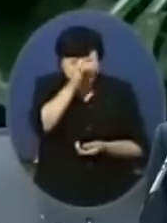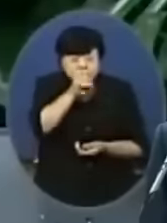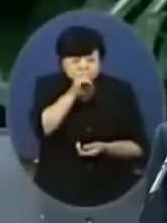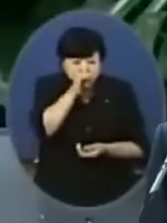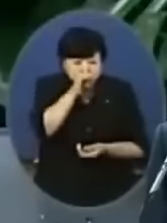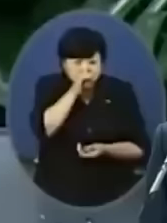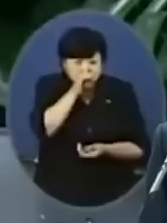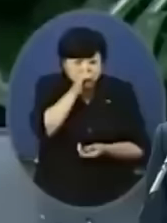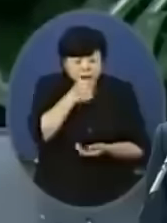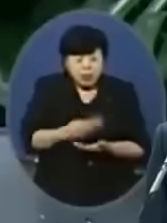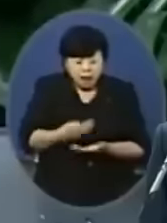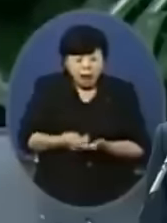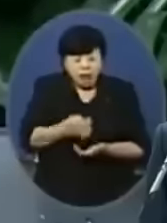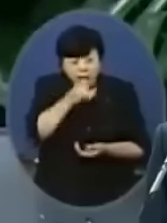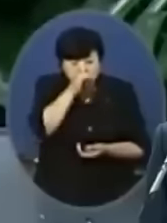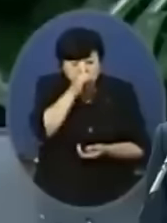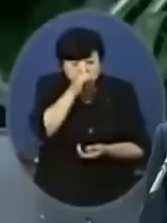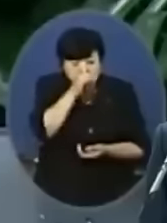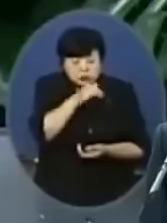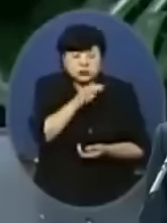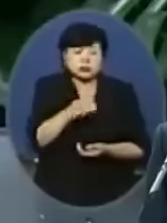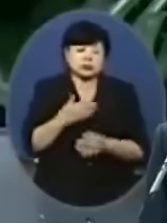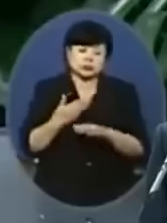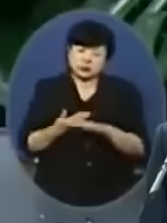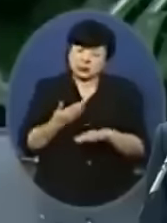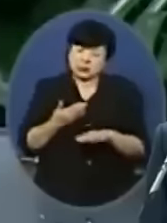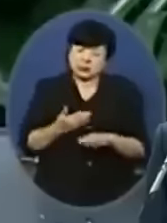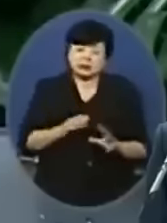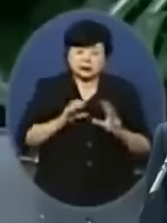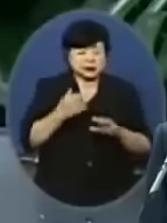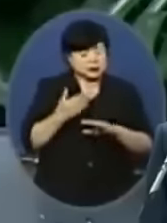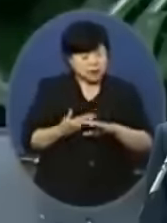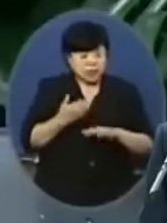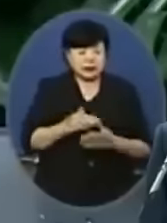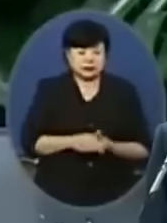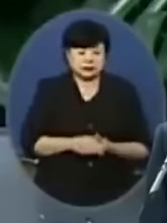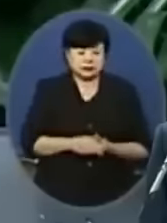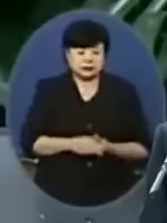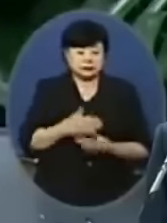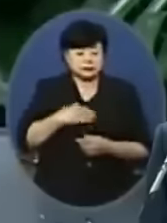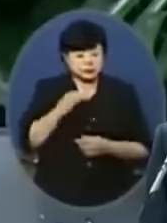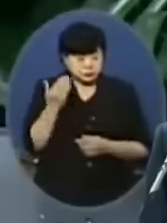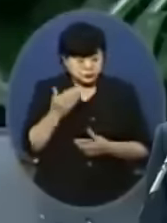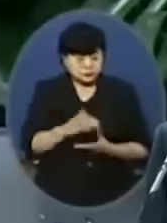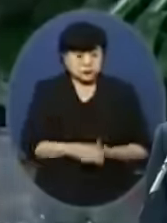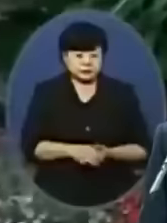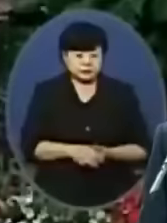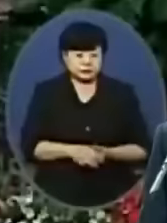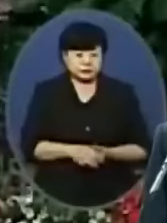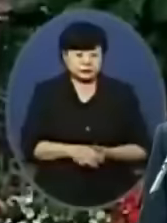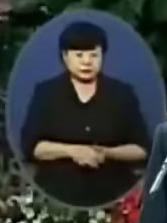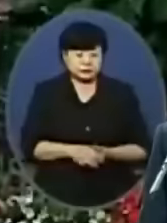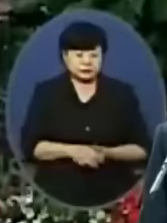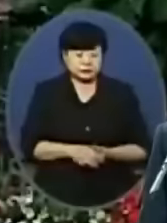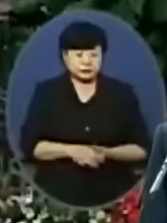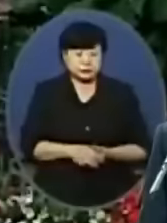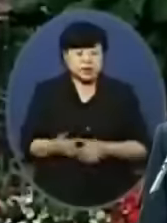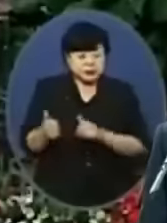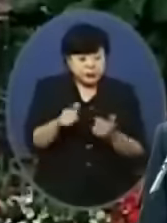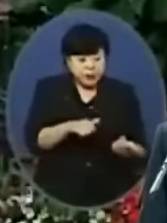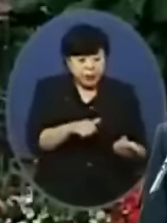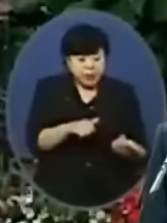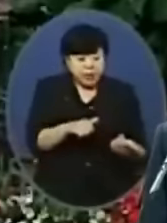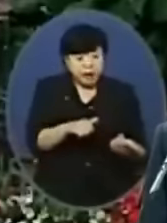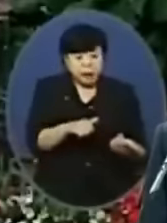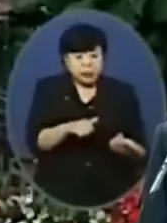걸려서 허덕이는 것입니다. 우리하고는 세상이 다르다는 것을 여러분 알아야 되는 것입니다. 사망과